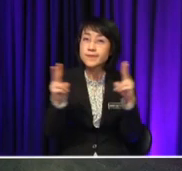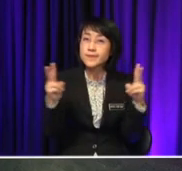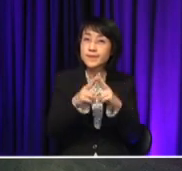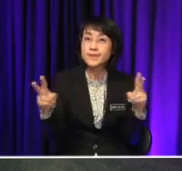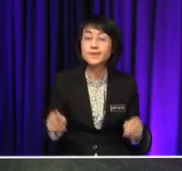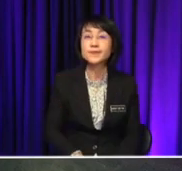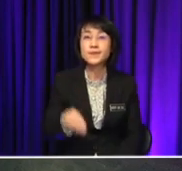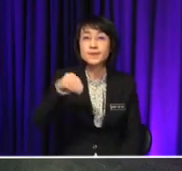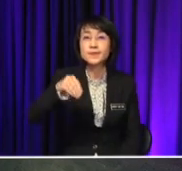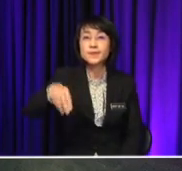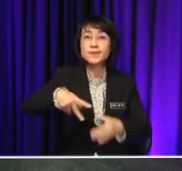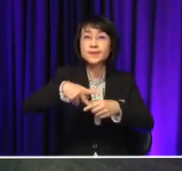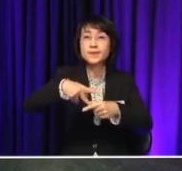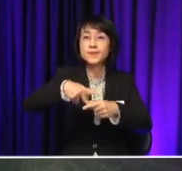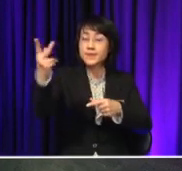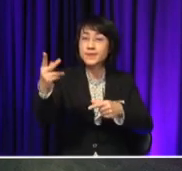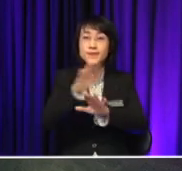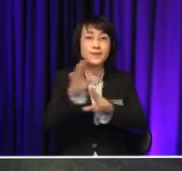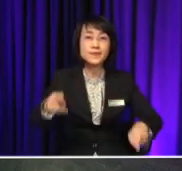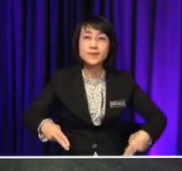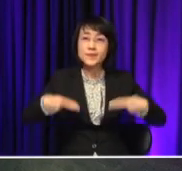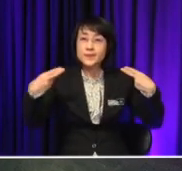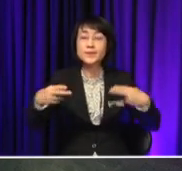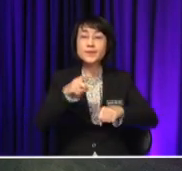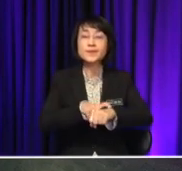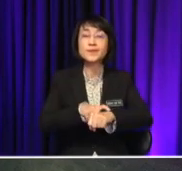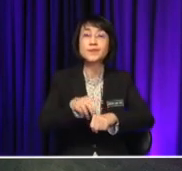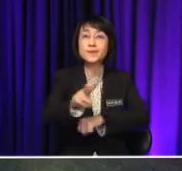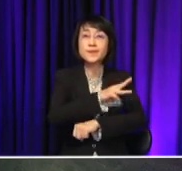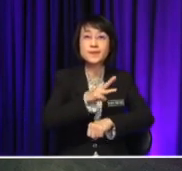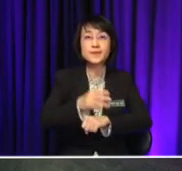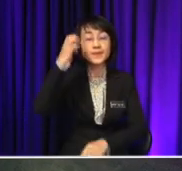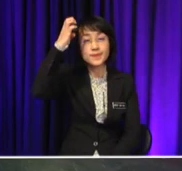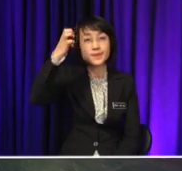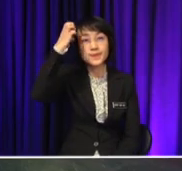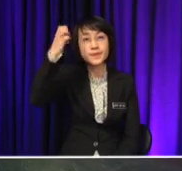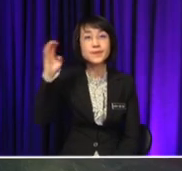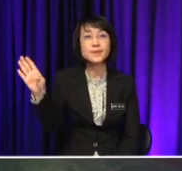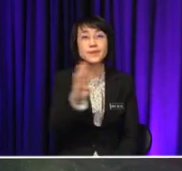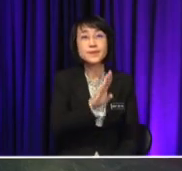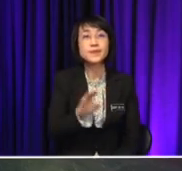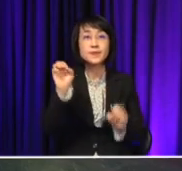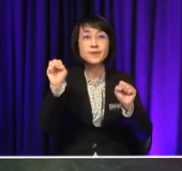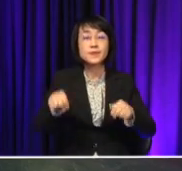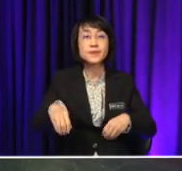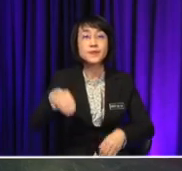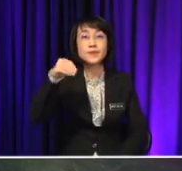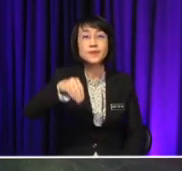padi tak hidup dekat kawasan Eropa Barat ini gandum boleh tanam gandum dekat